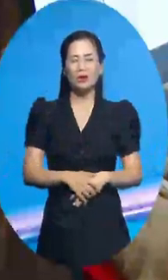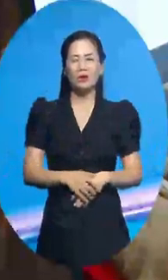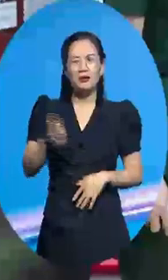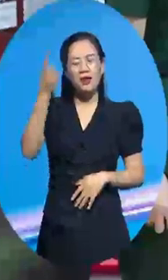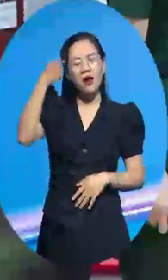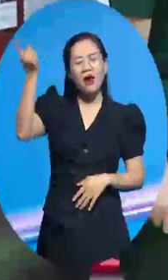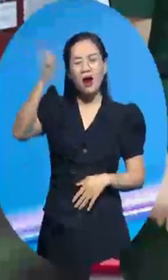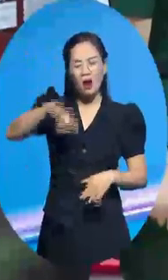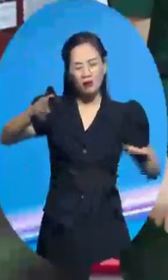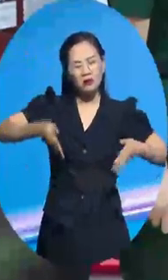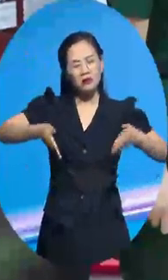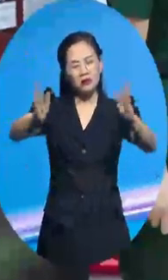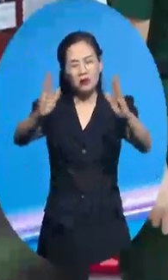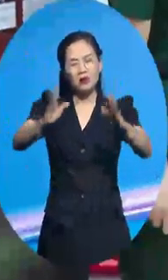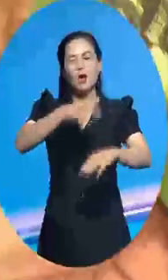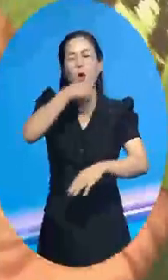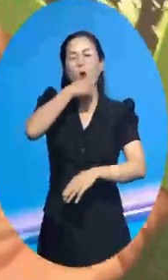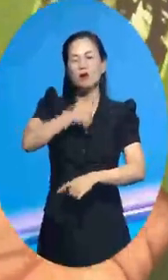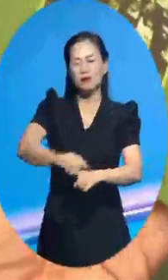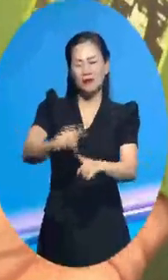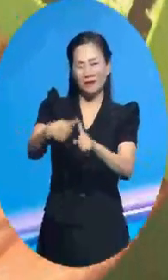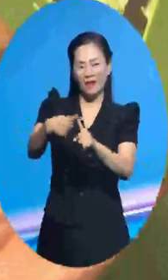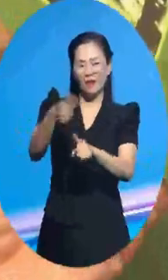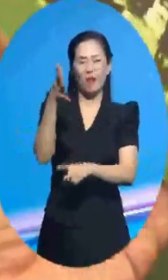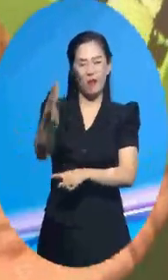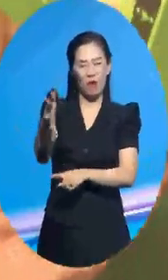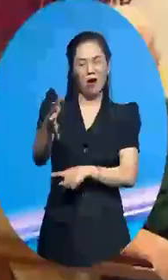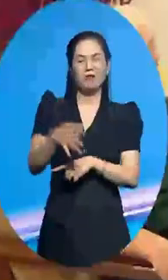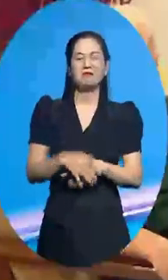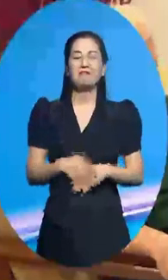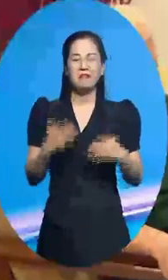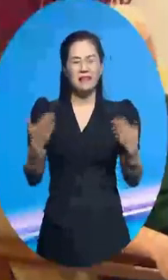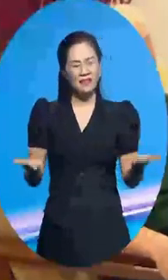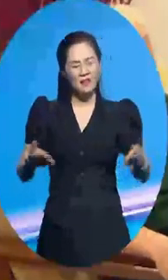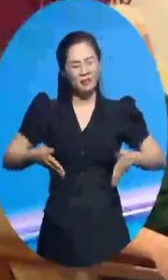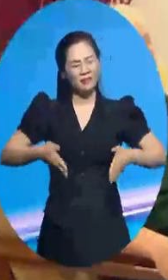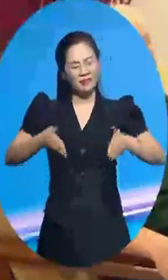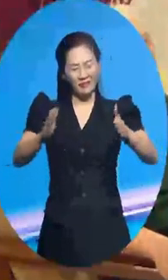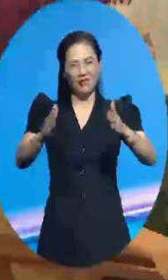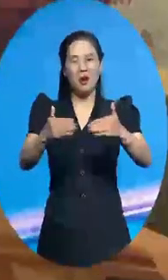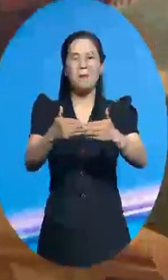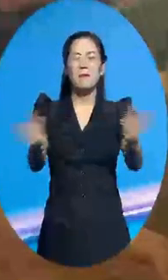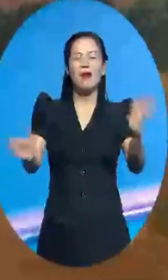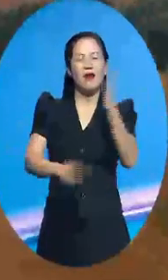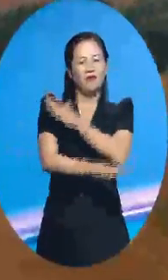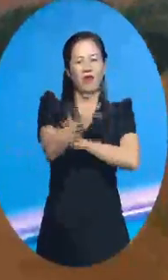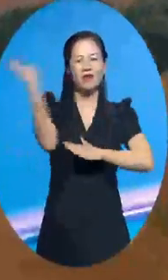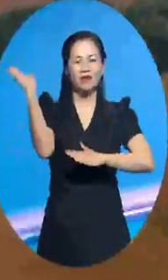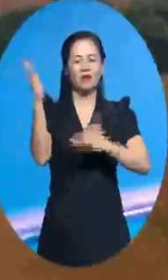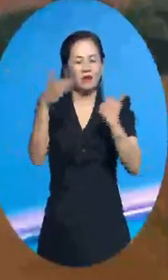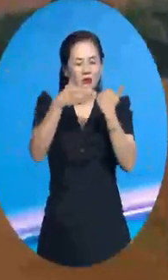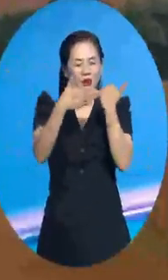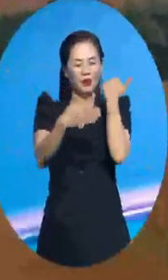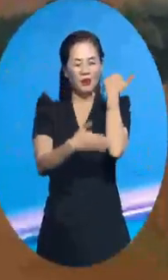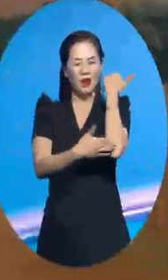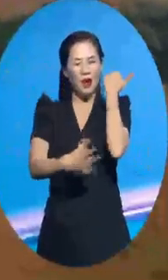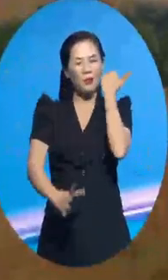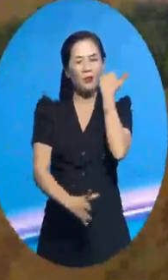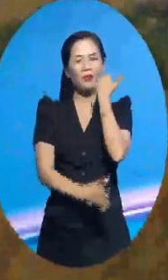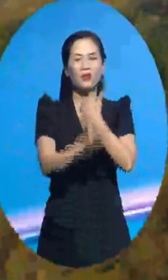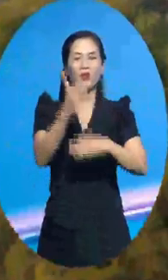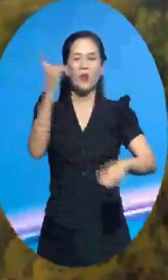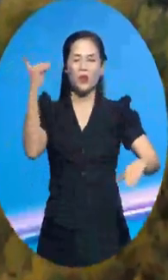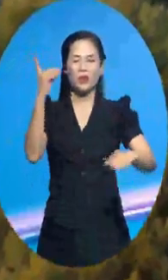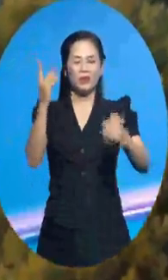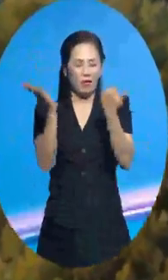mòn, con đường mang tên Chủ tịch Hồ Chí Minh đã trở thành tuyến huyết mạch nối liền hai đầu đất nước, thành biểu tượng